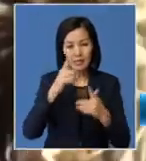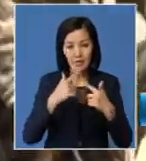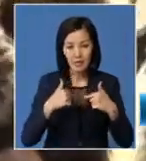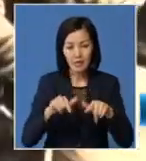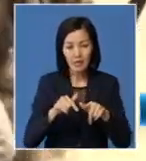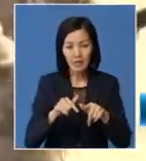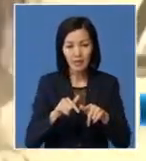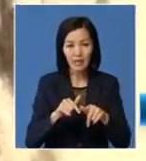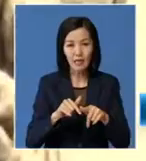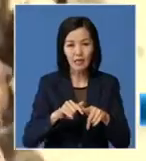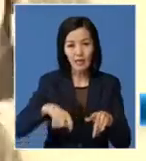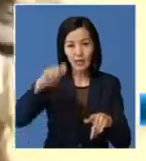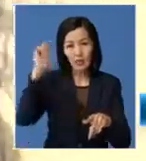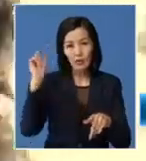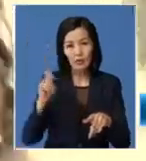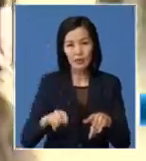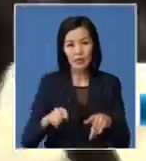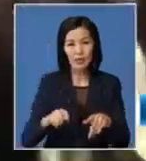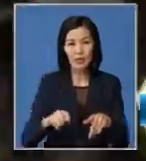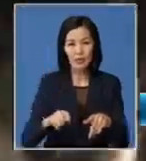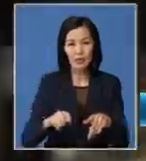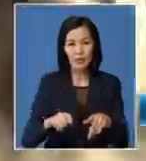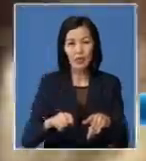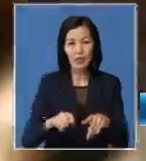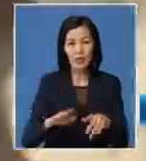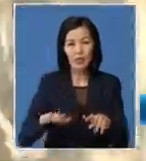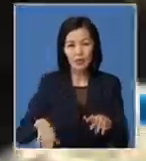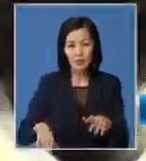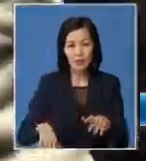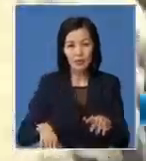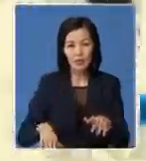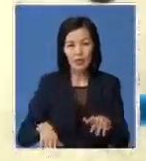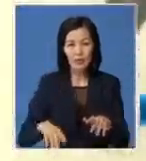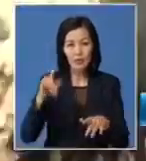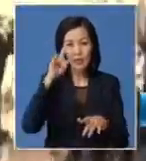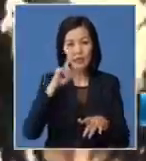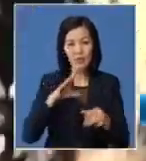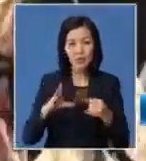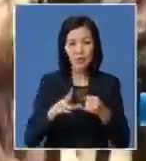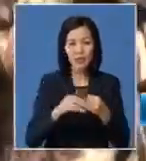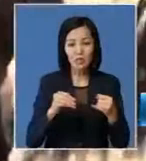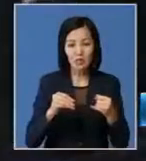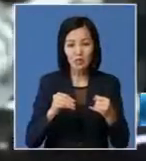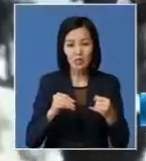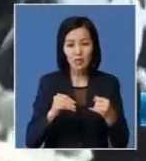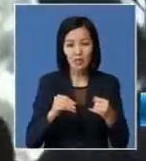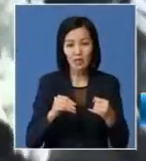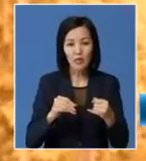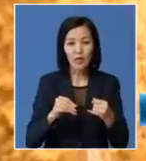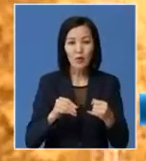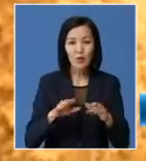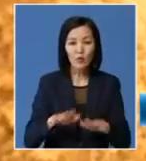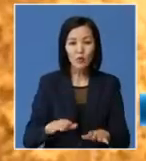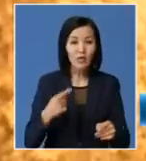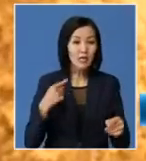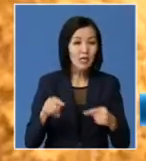өңірі, жоңғардың сағын сындырған атақты Аңырақай шайқасы. Кейіндеп қоқандардың қазақ жерінен аластауында да осы киелі өңірдің орны ерекше